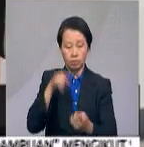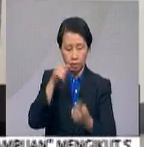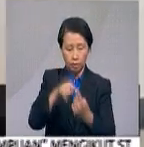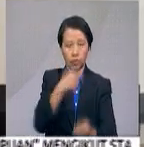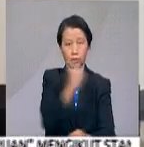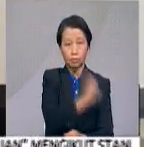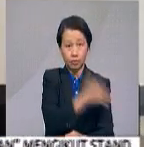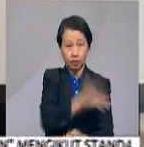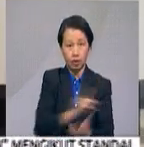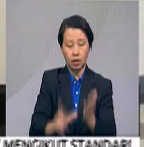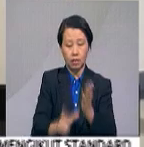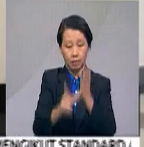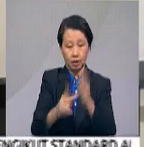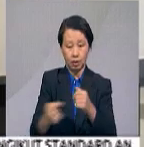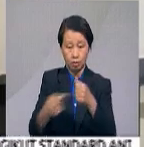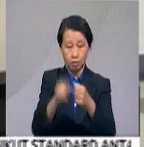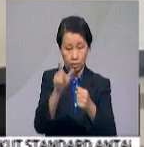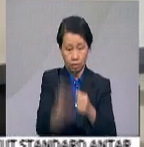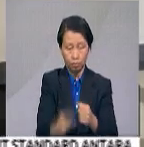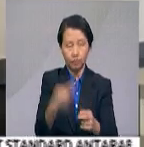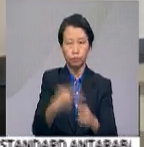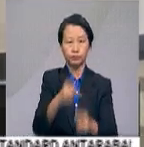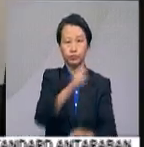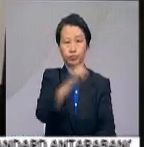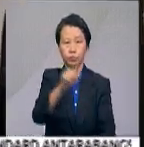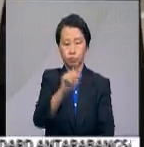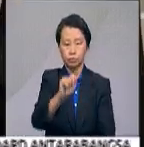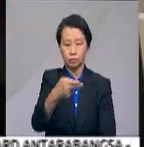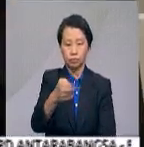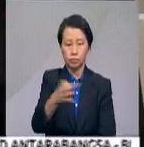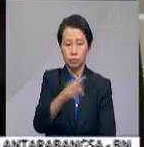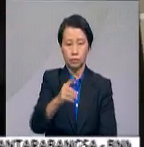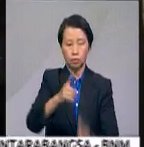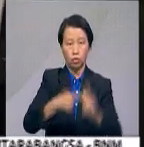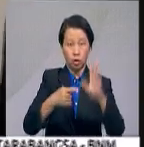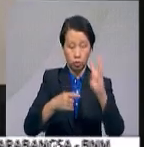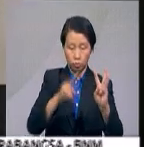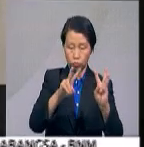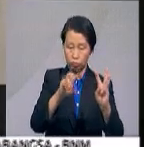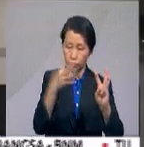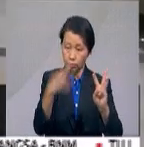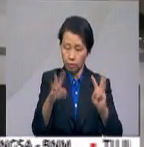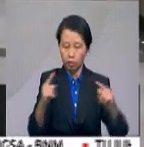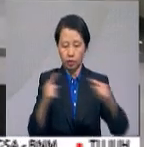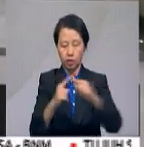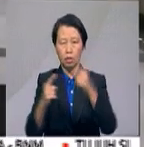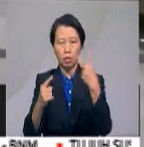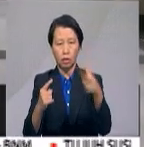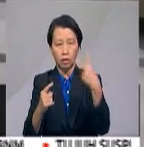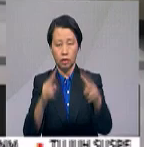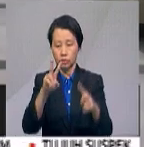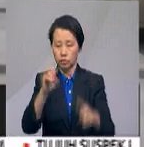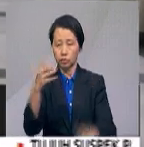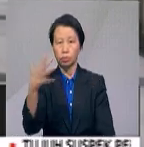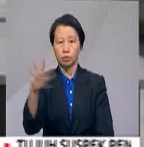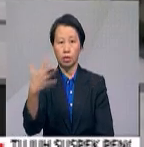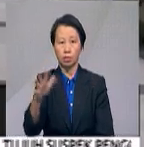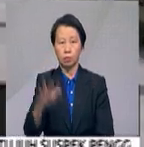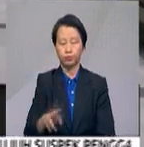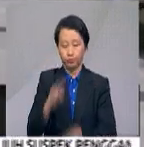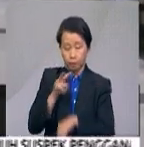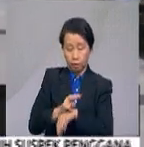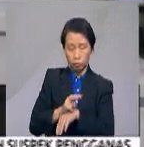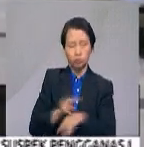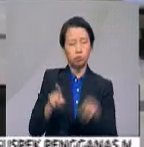bekas pembantu khas tertuduh Muhammad Zahid Mat Arif antara Julai 2014 hingga Disember 2015. Saksi